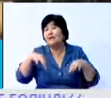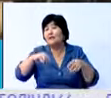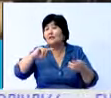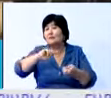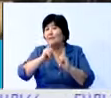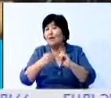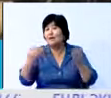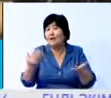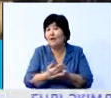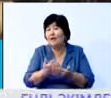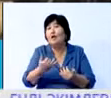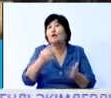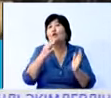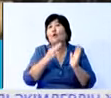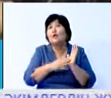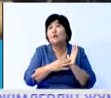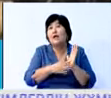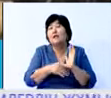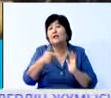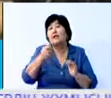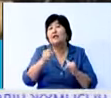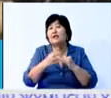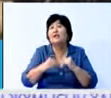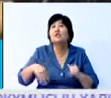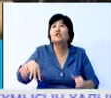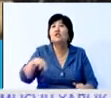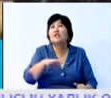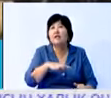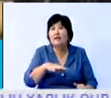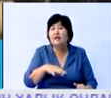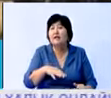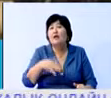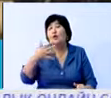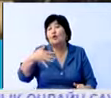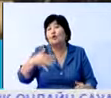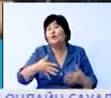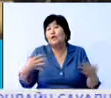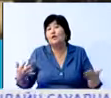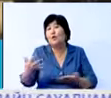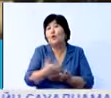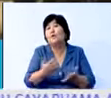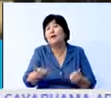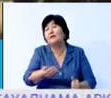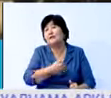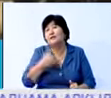қарсы 90 гектар жерден 50-ден өнім алсақ па деген,